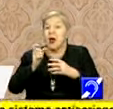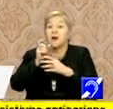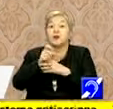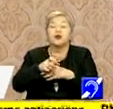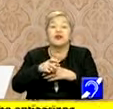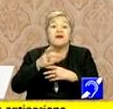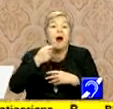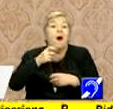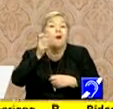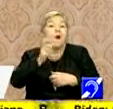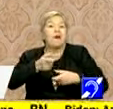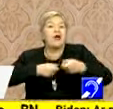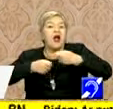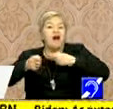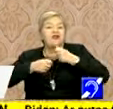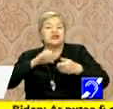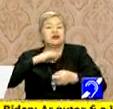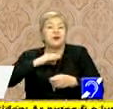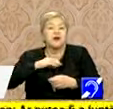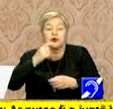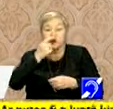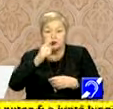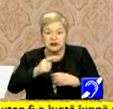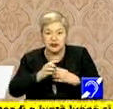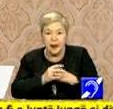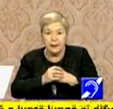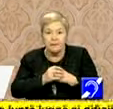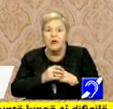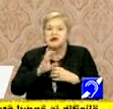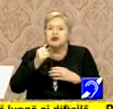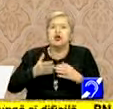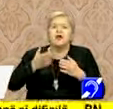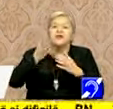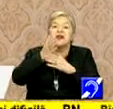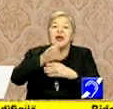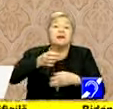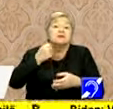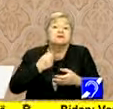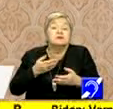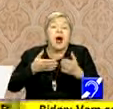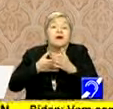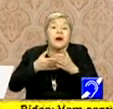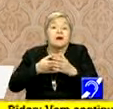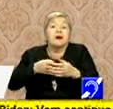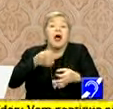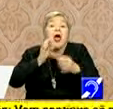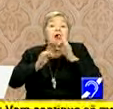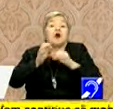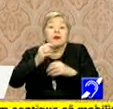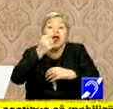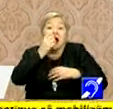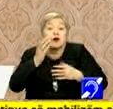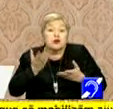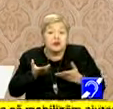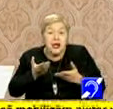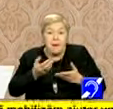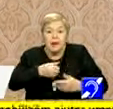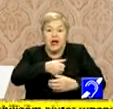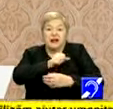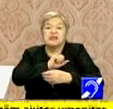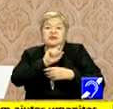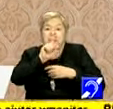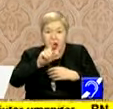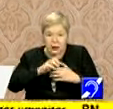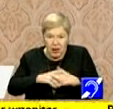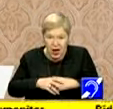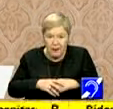și a lui Putin și, bineînțeles, îndreptat către economia din Rusia. În Spania am